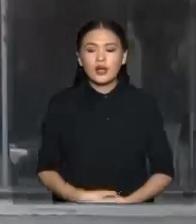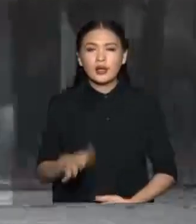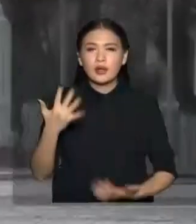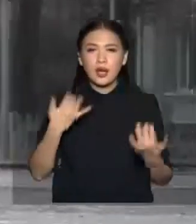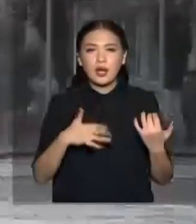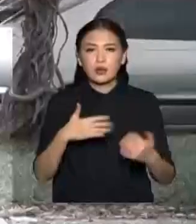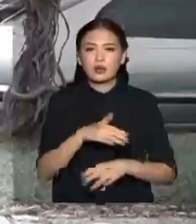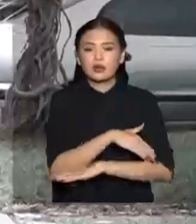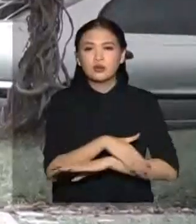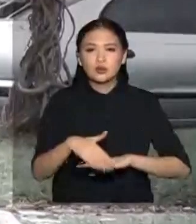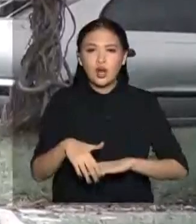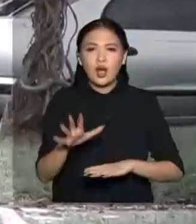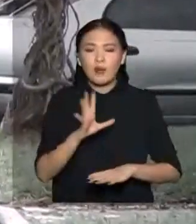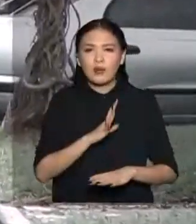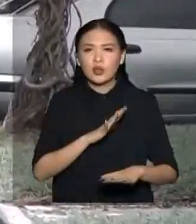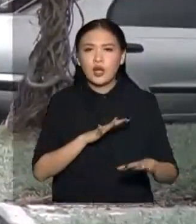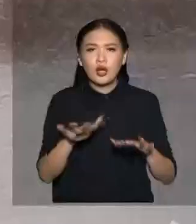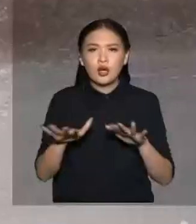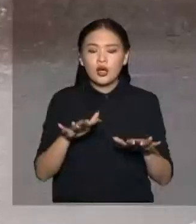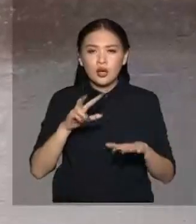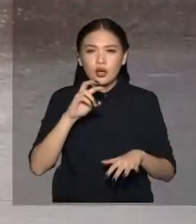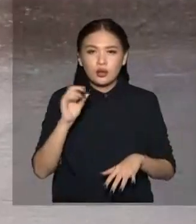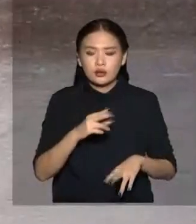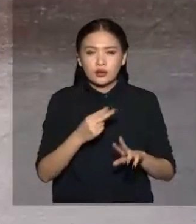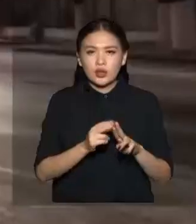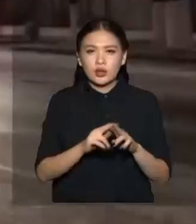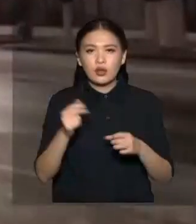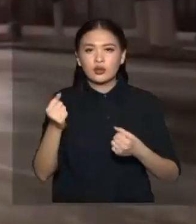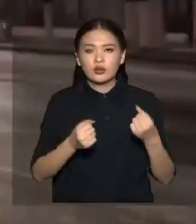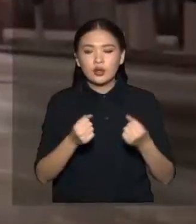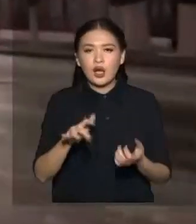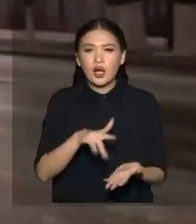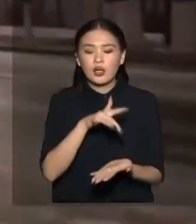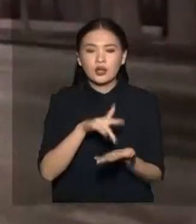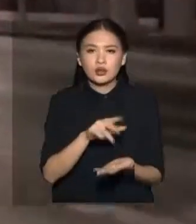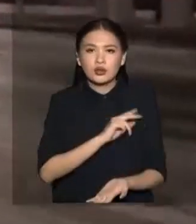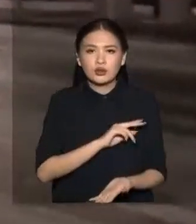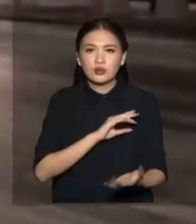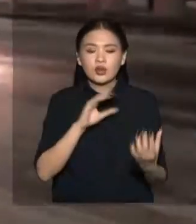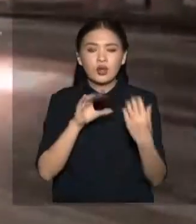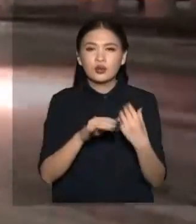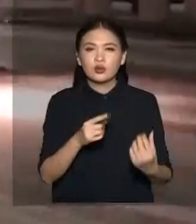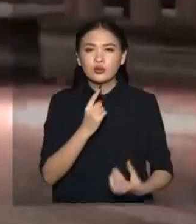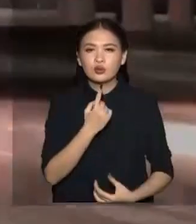Тараздың көшелерін көктайғақ басты. Көлік жүргізушілермен қала тұрғындарының жүріп тұруы қиындай түскен.